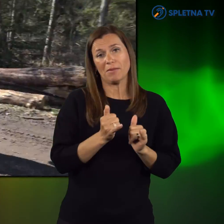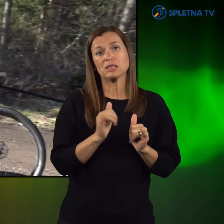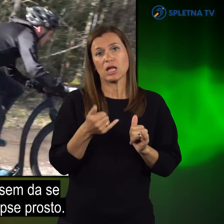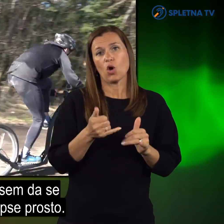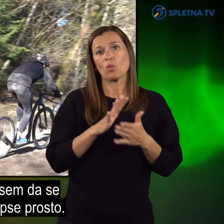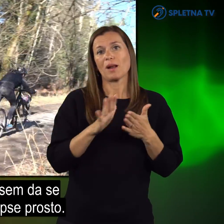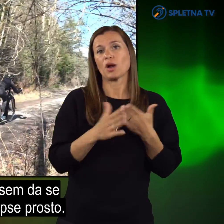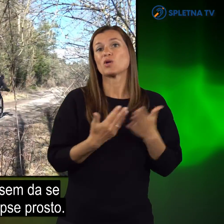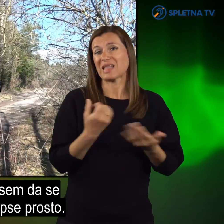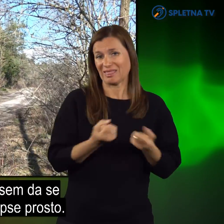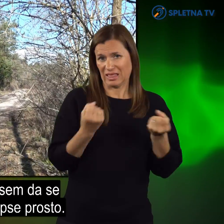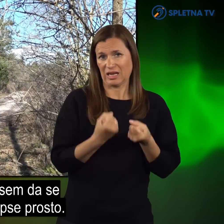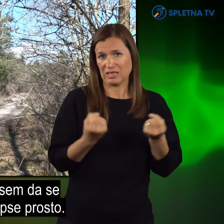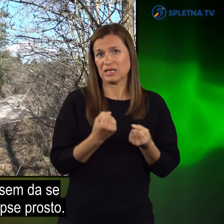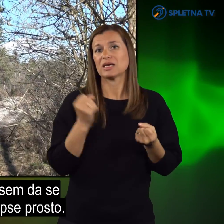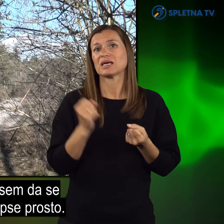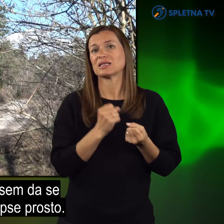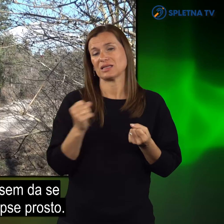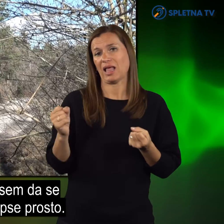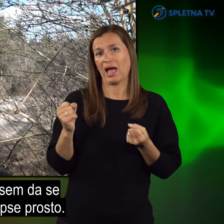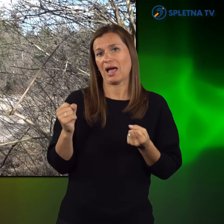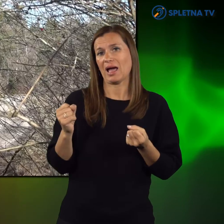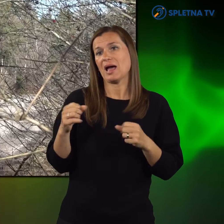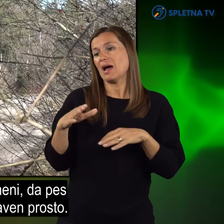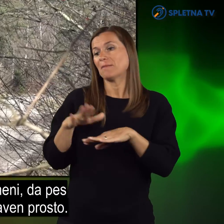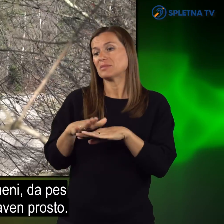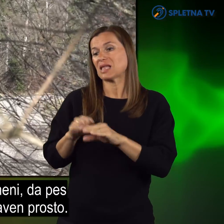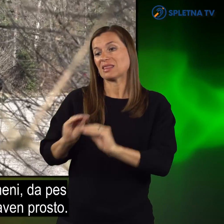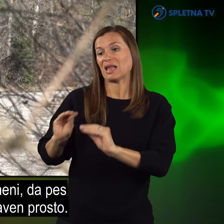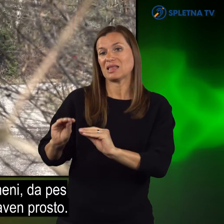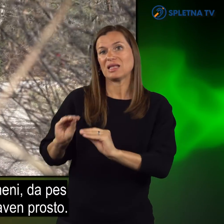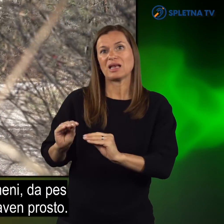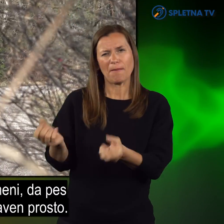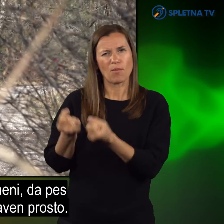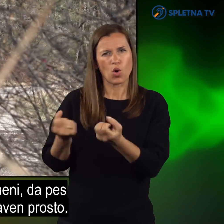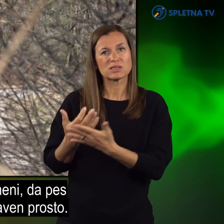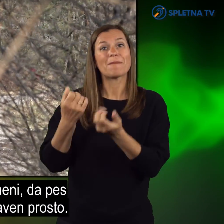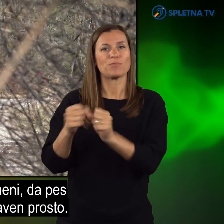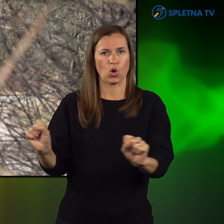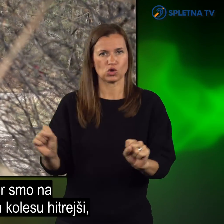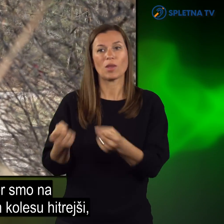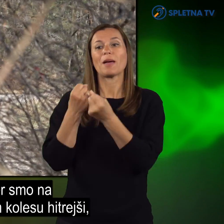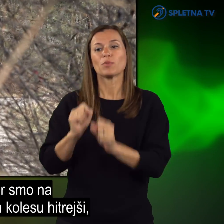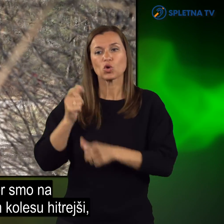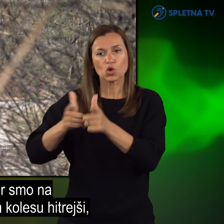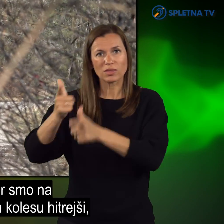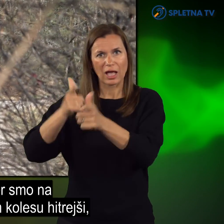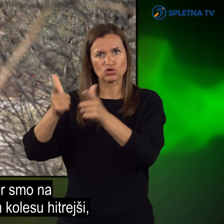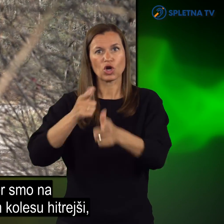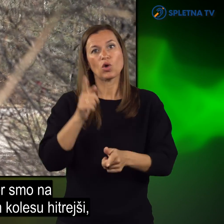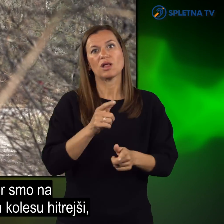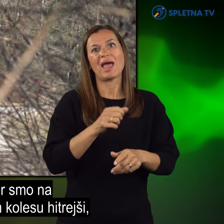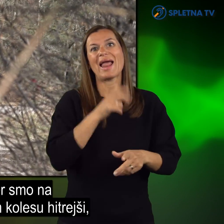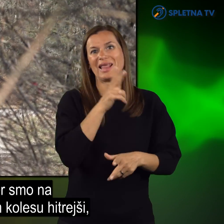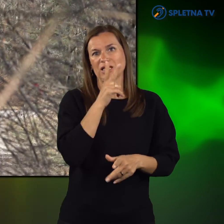trening, predvsem, da se trenira pse na prosto, se pravi, da psi prosto tečejo, in ker smo z električnim kolesom lahko